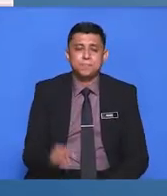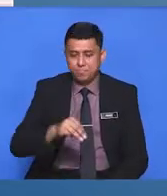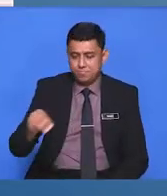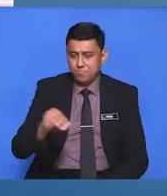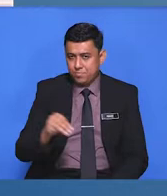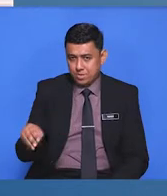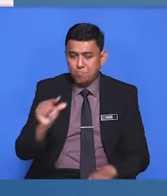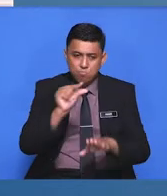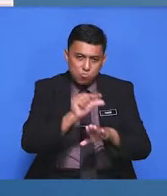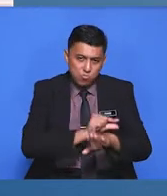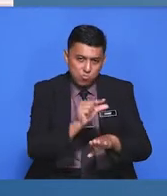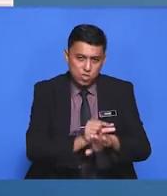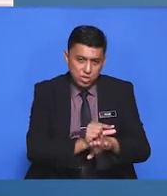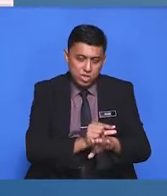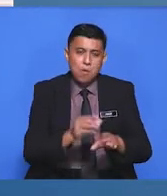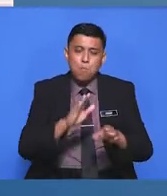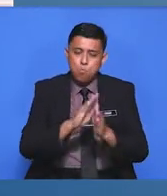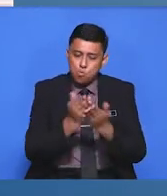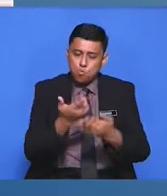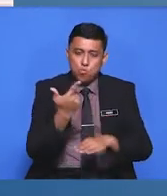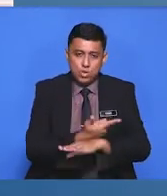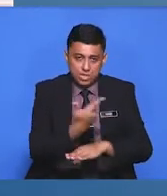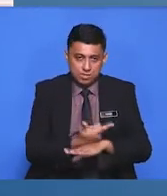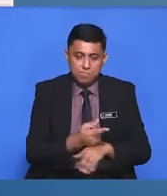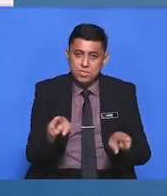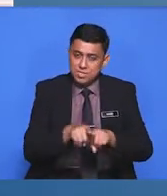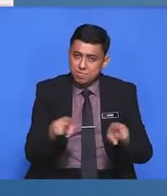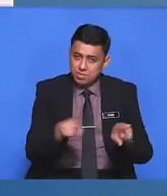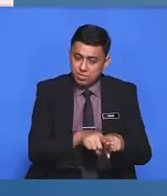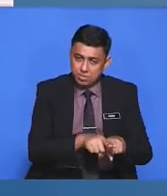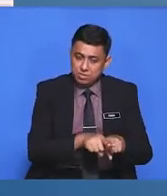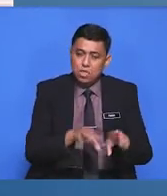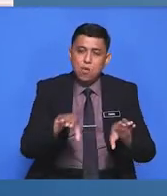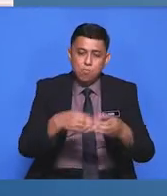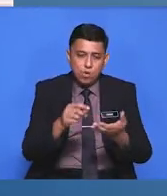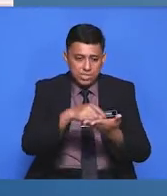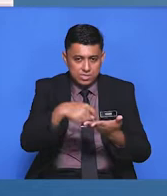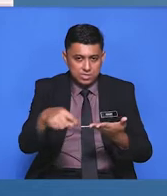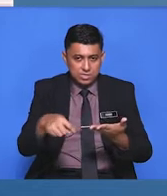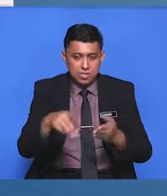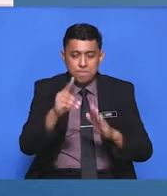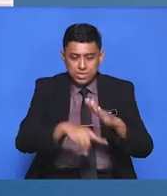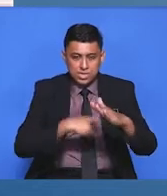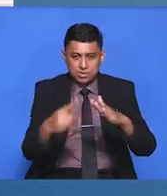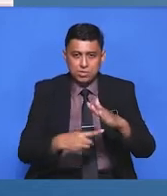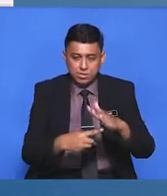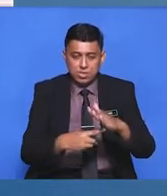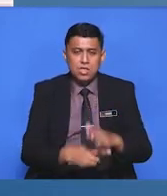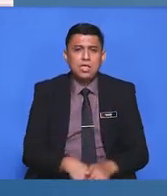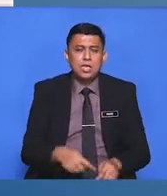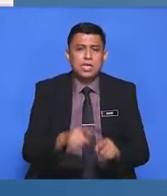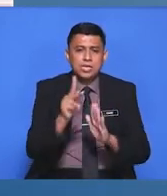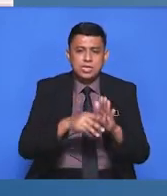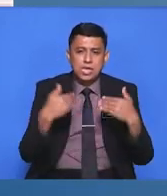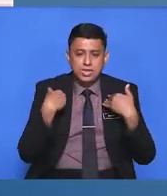Murid-murid boleh menggunakan buku latihan untuk sama-sama membuat catatan berdasarkan situasi yang